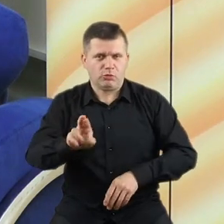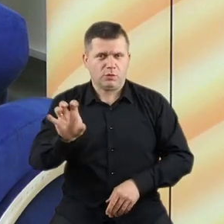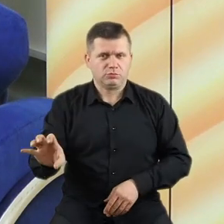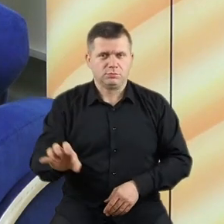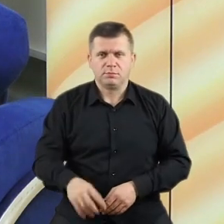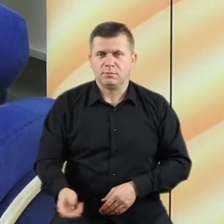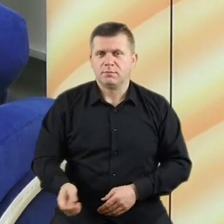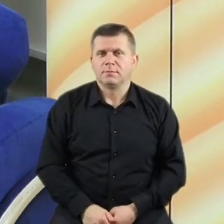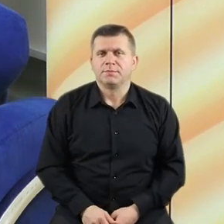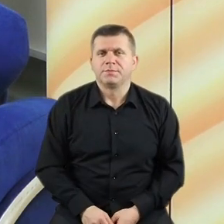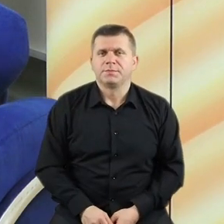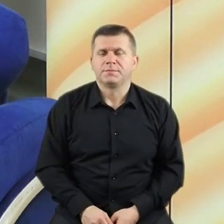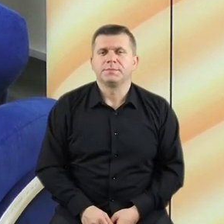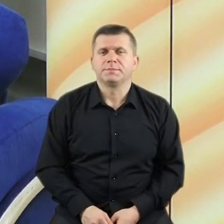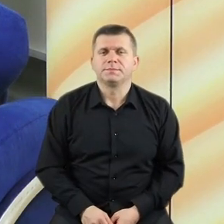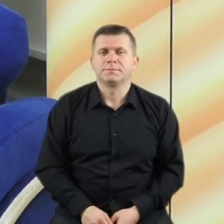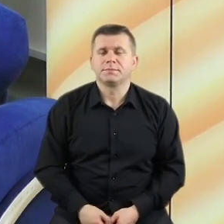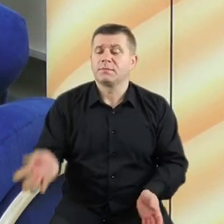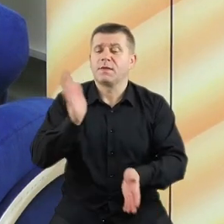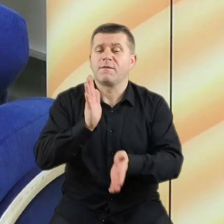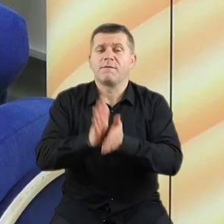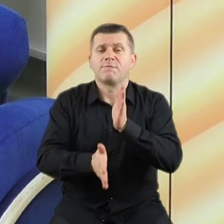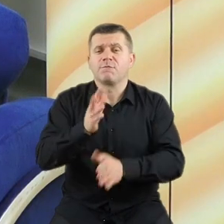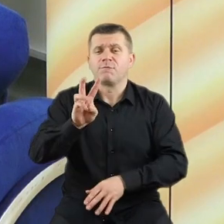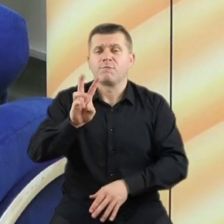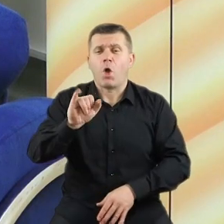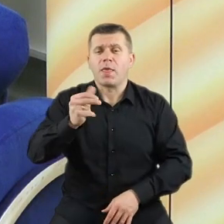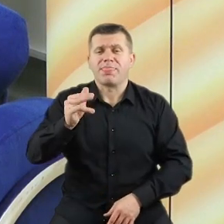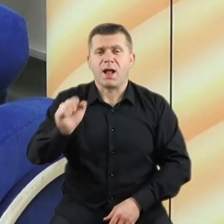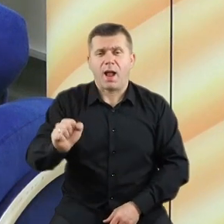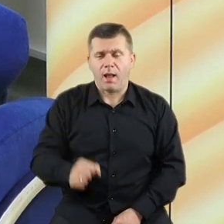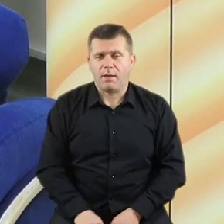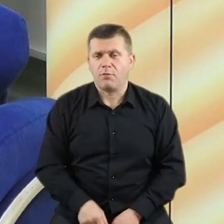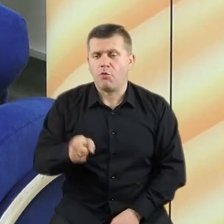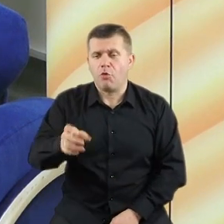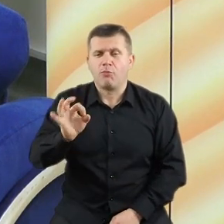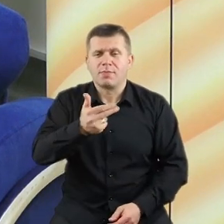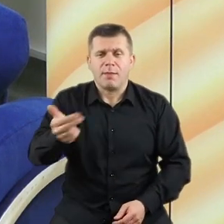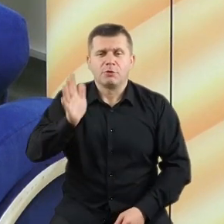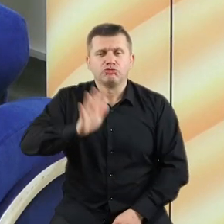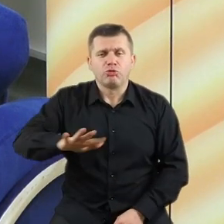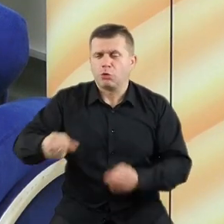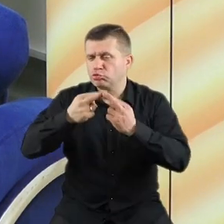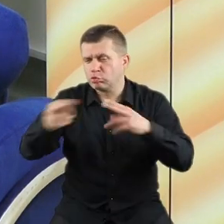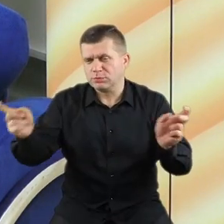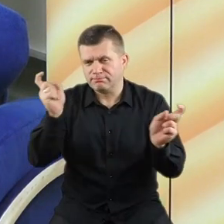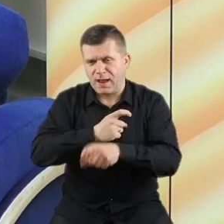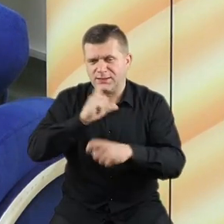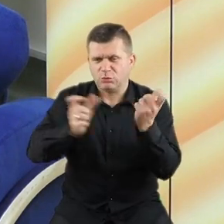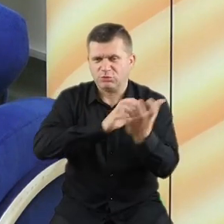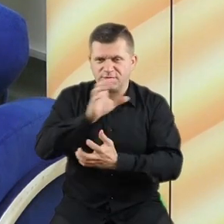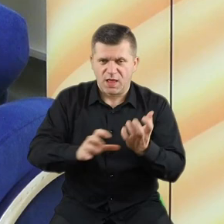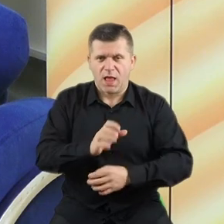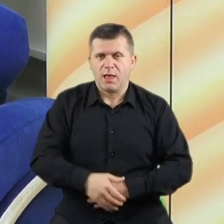tutaj to jestem rzucona na wody światowe, bo przecież Wojenka to jest o dzieciach z różnych krajów, z